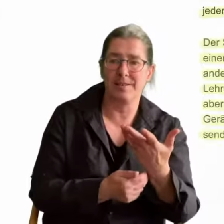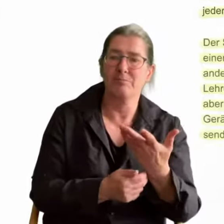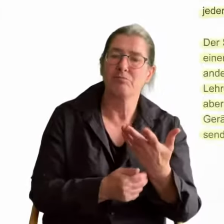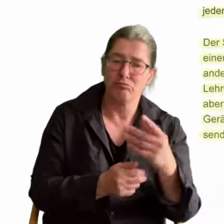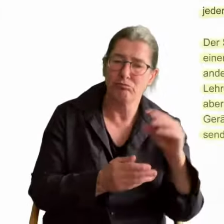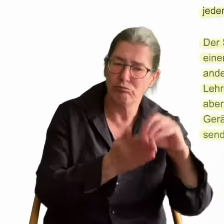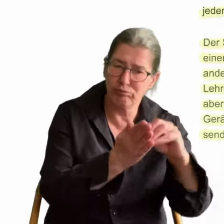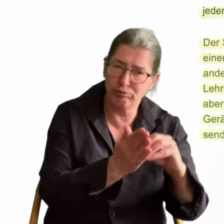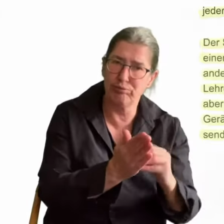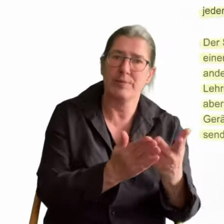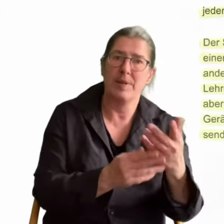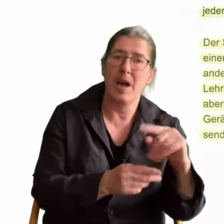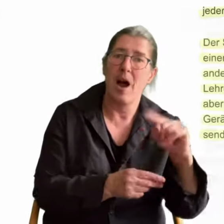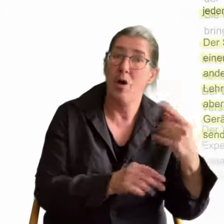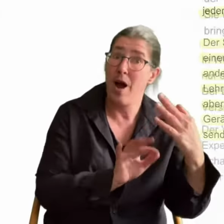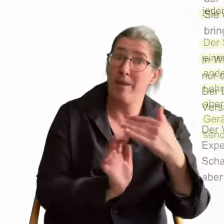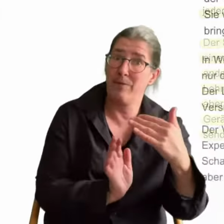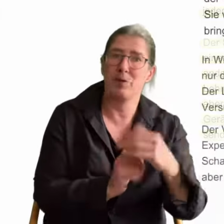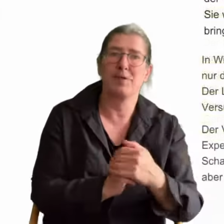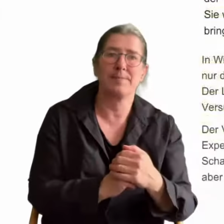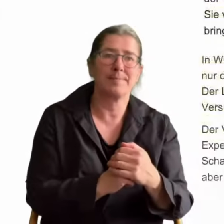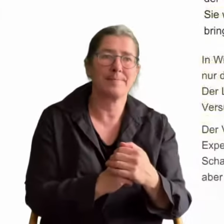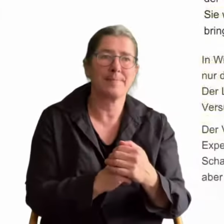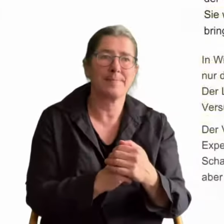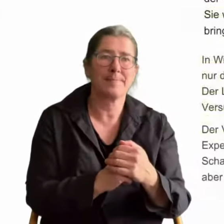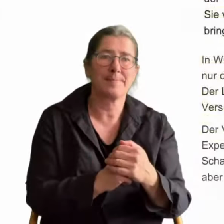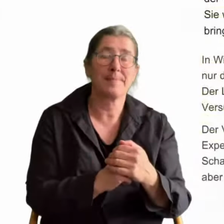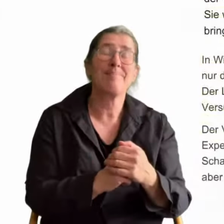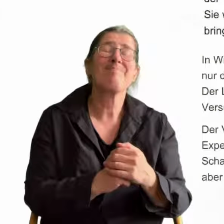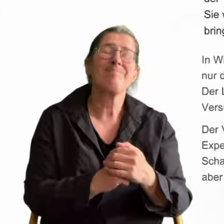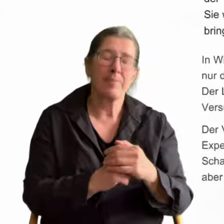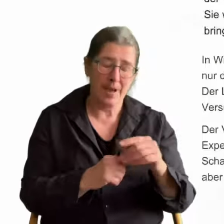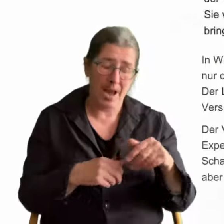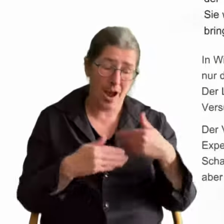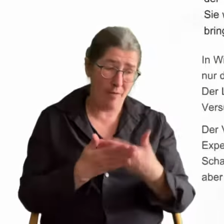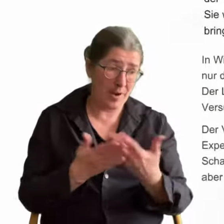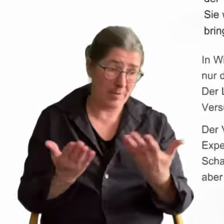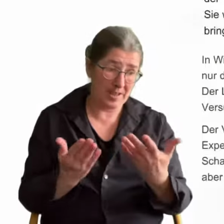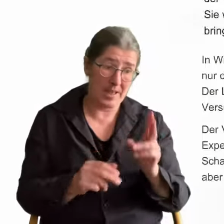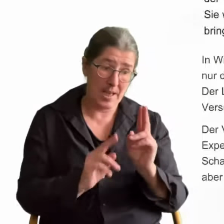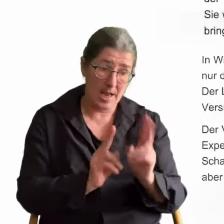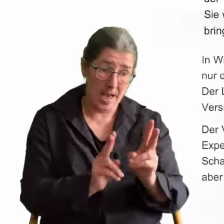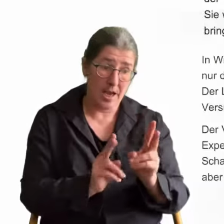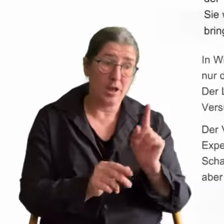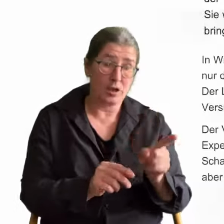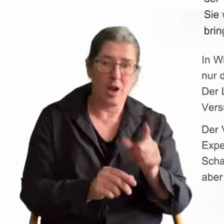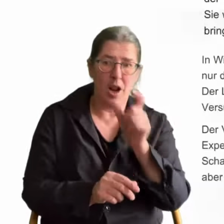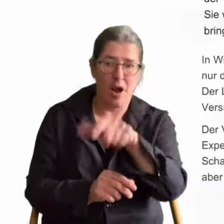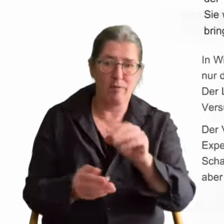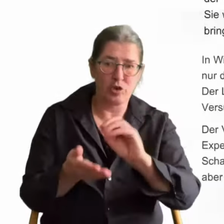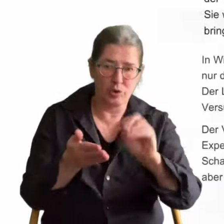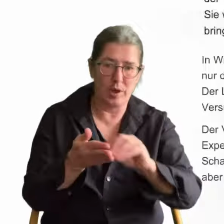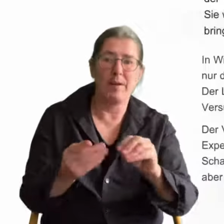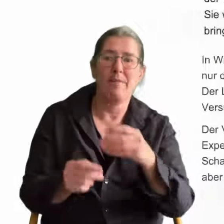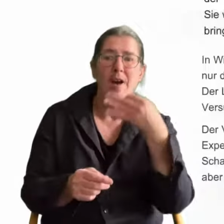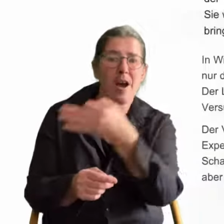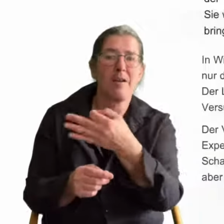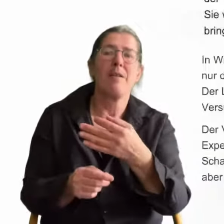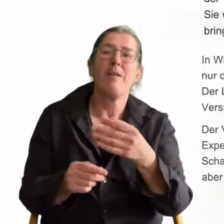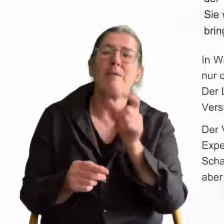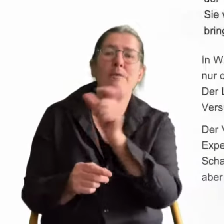aufzuzeichnen und auch teilweise zu beeinflussen die vorgeschriebene aufgabe war der lehrer soll dem schüler fragen zu wort barren